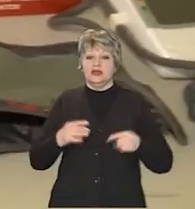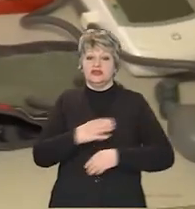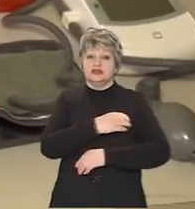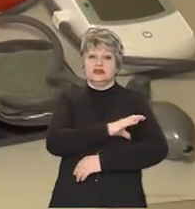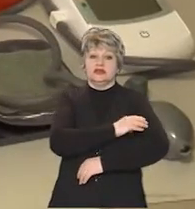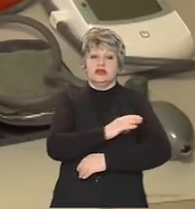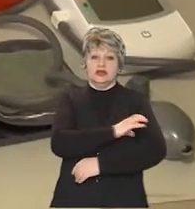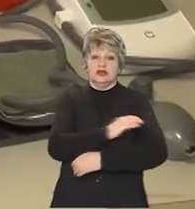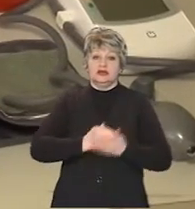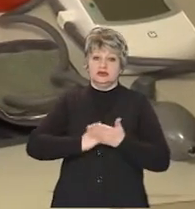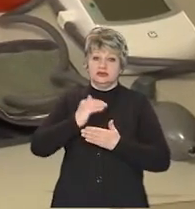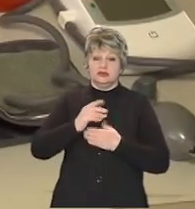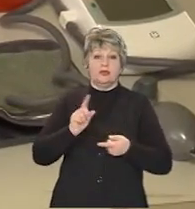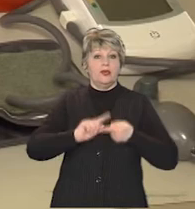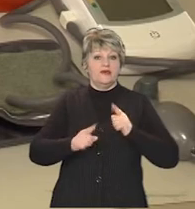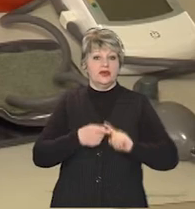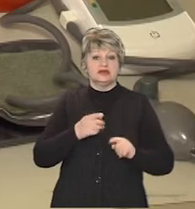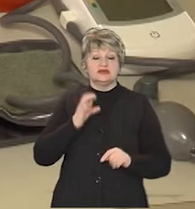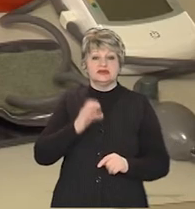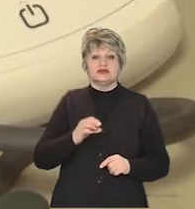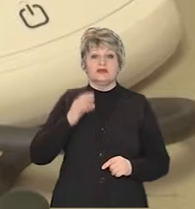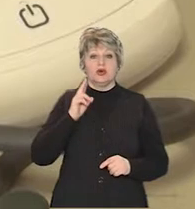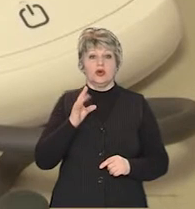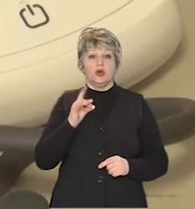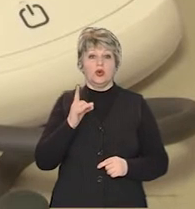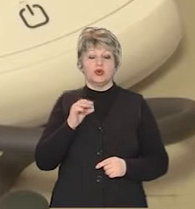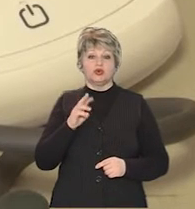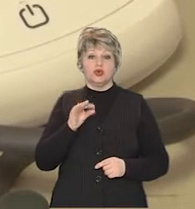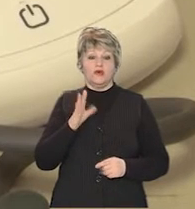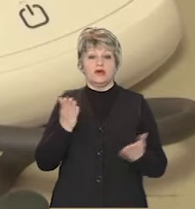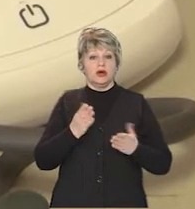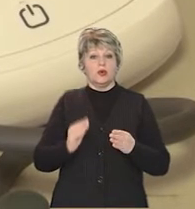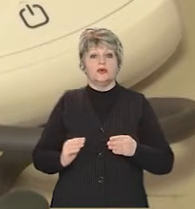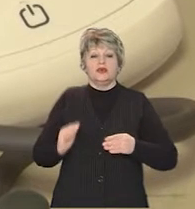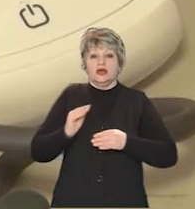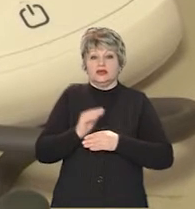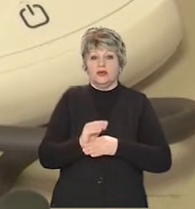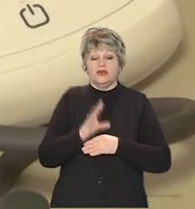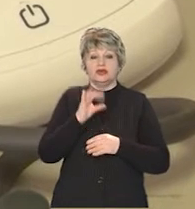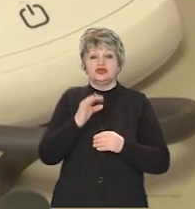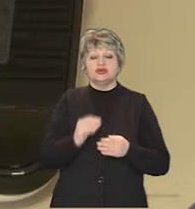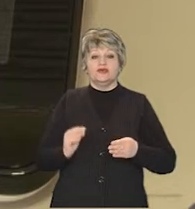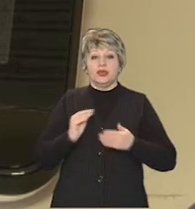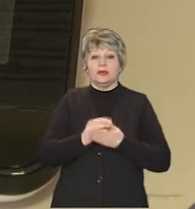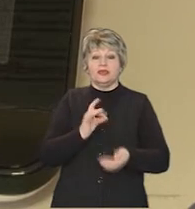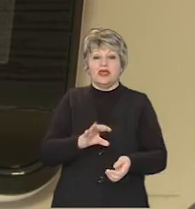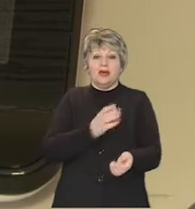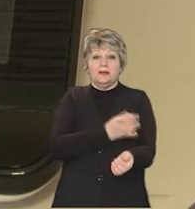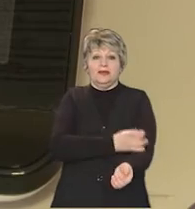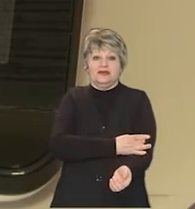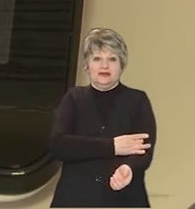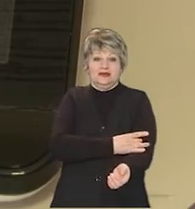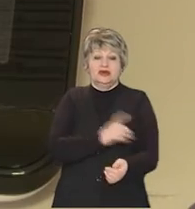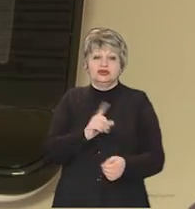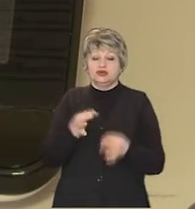діастологічного артеріального тиску в людини пов'язане з Миколою Сергійовичем Коротковим, який додав накладання стетоскопа на